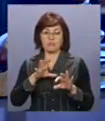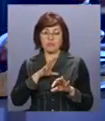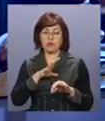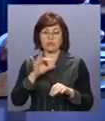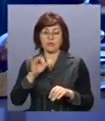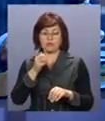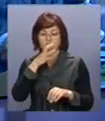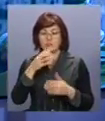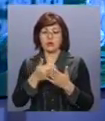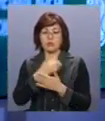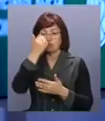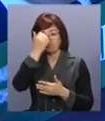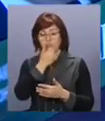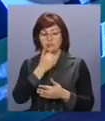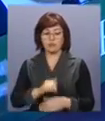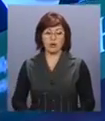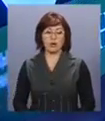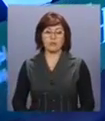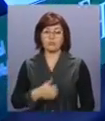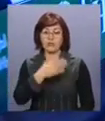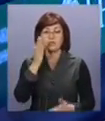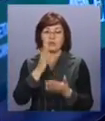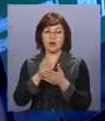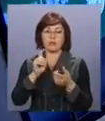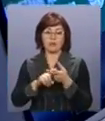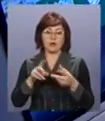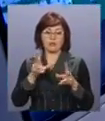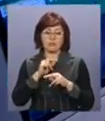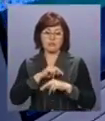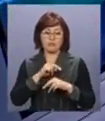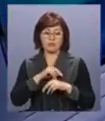Жақсы ақпаратыңа рахмет. Бізбен тікелей байланыста болған әріптесім Жадыра Омаржан.